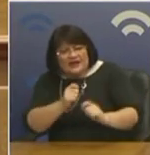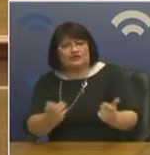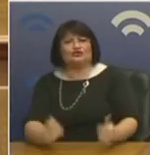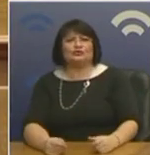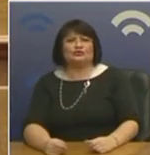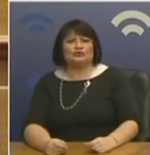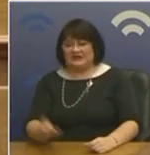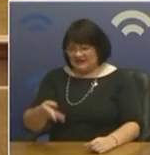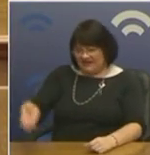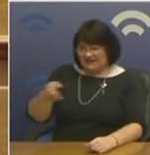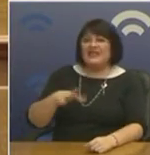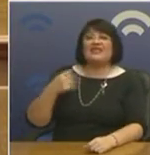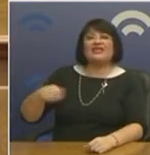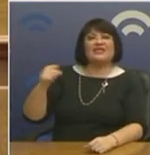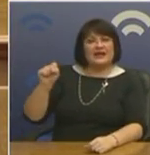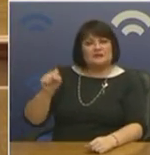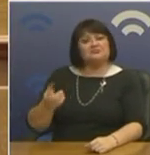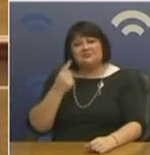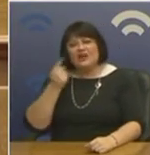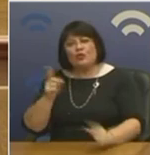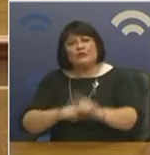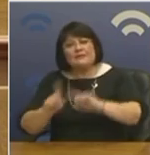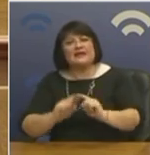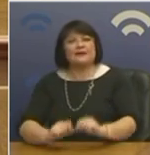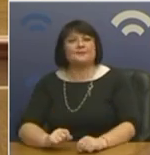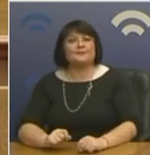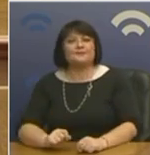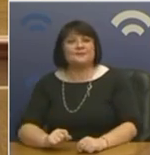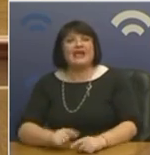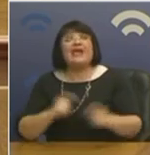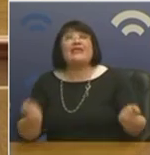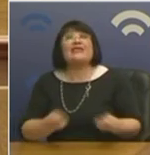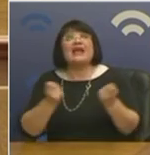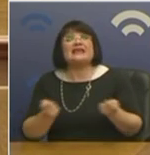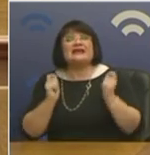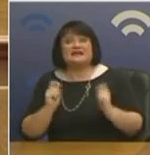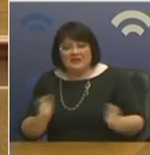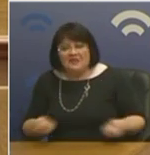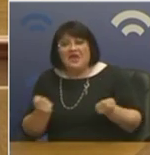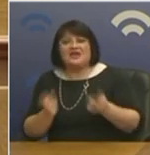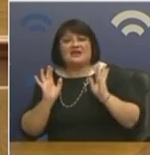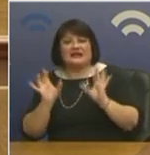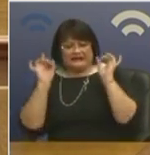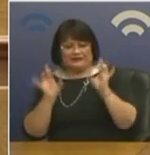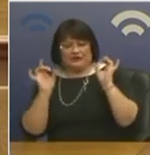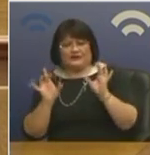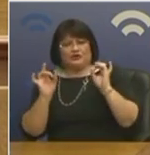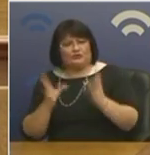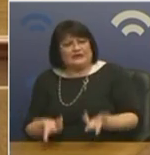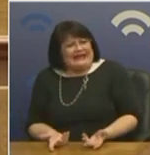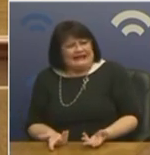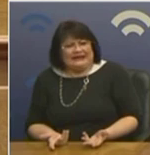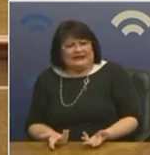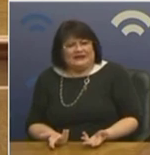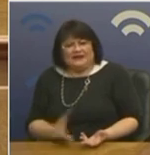εκθέσετε του υπολείπου. Ξέρετε, μου αρέσει το δεν γίνεται. Τίποτα δεν γίνεται σε αυτόν τον τόπο. Τίποτα. Πραγματικά δεν γίνεται